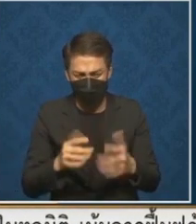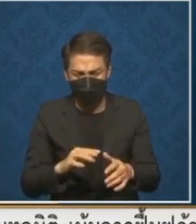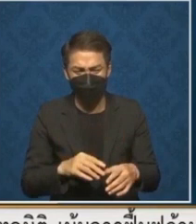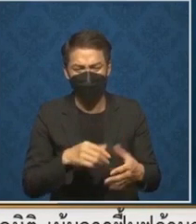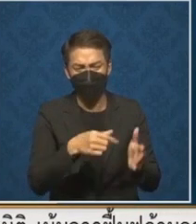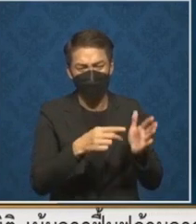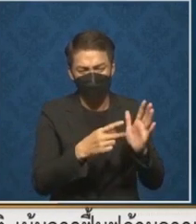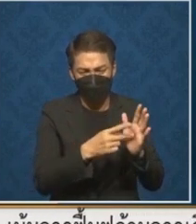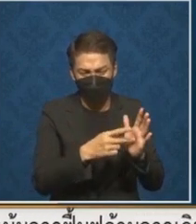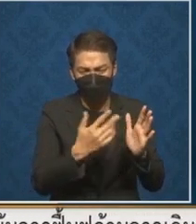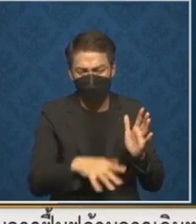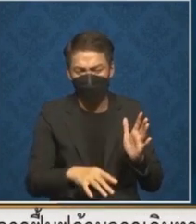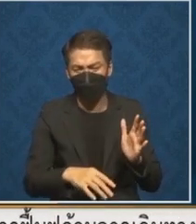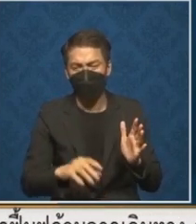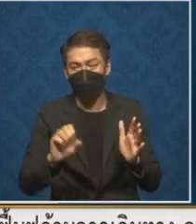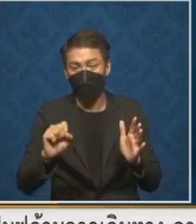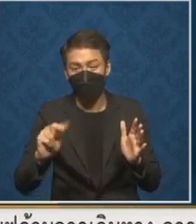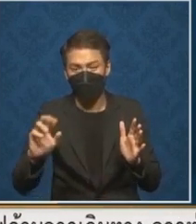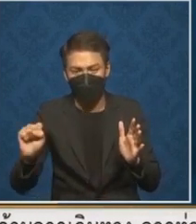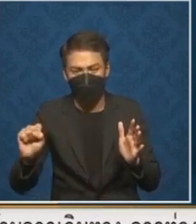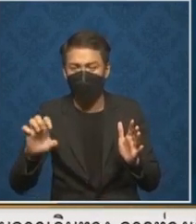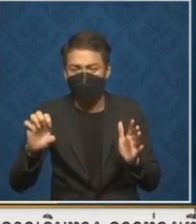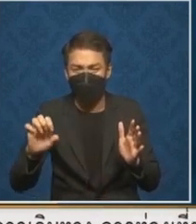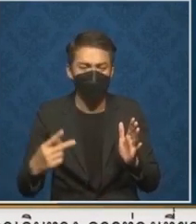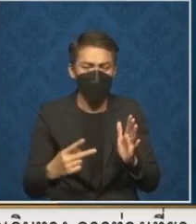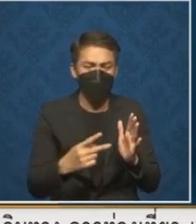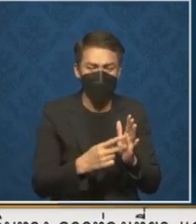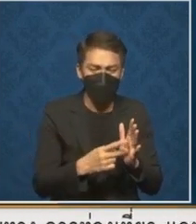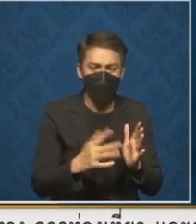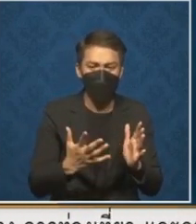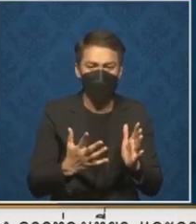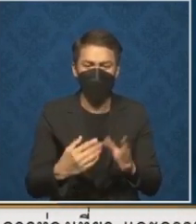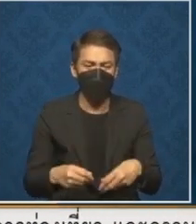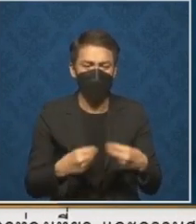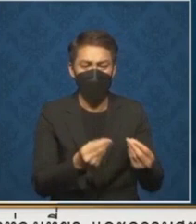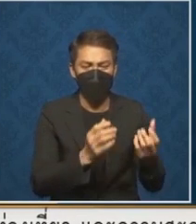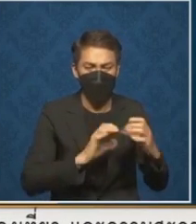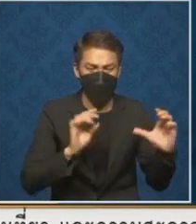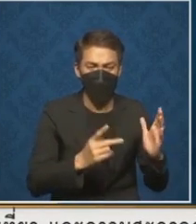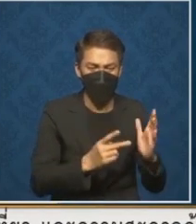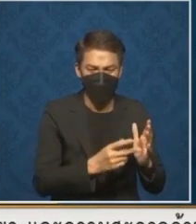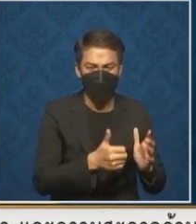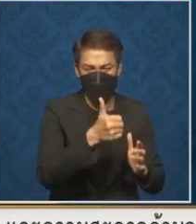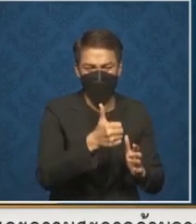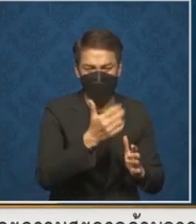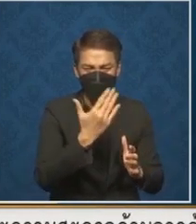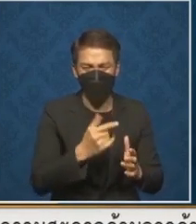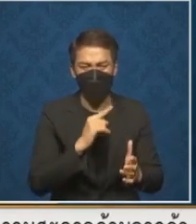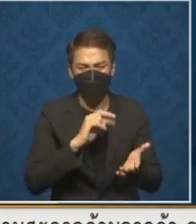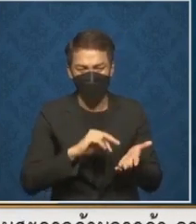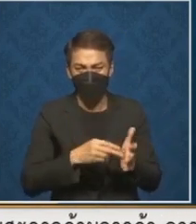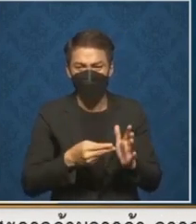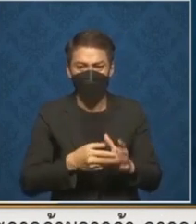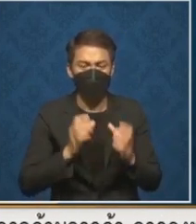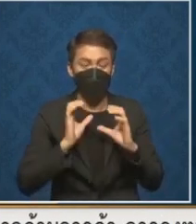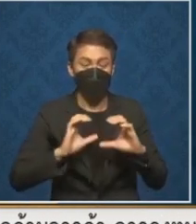E ไมมสิทธมากสถาบันการเงินเพระให้รฐกู้ดีกว่าเพระรัฐใช้นี่แ่พอรไม่กลวเสี